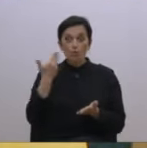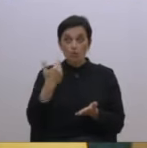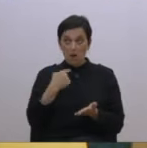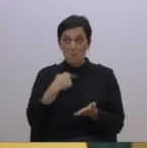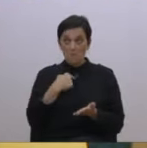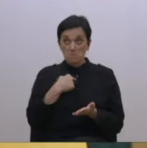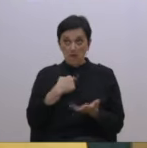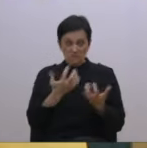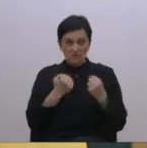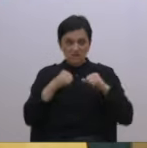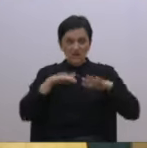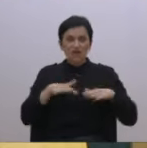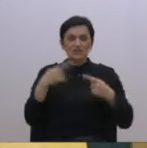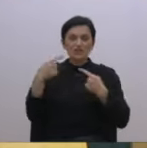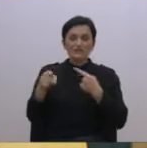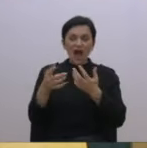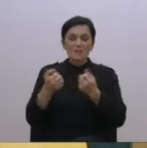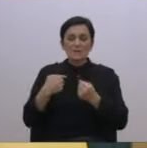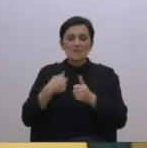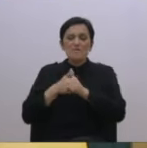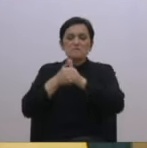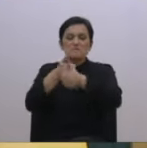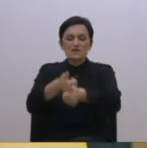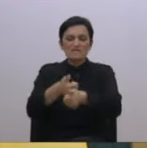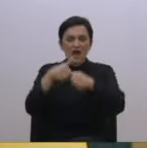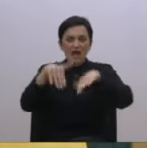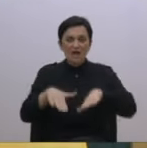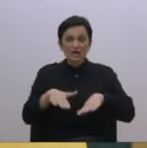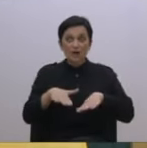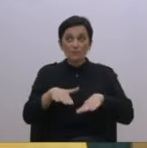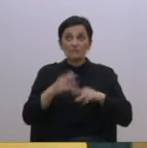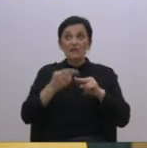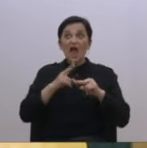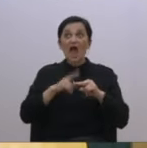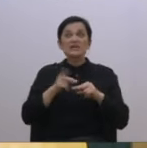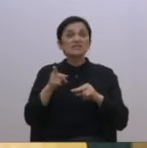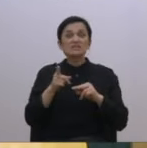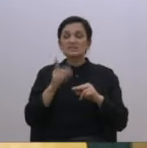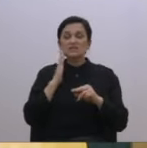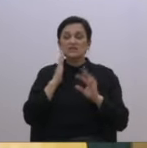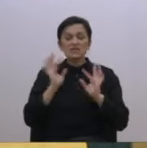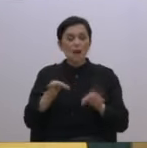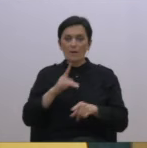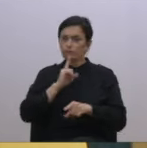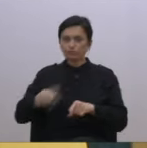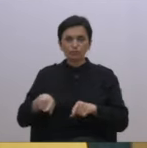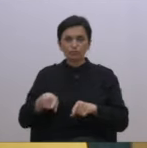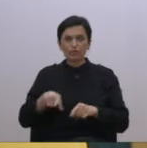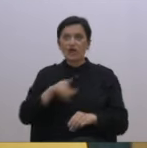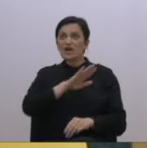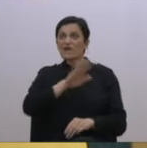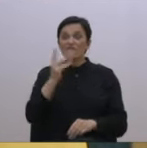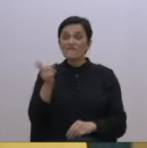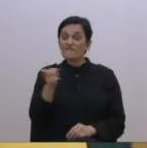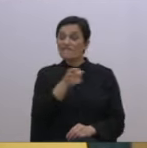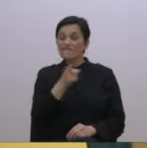მიმიღია ეს გადაწყვეტილება, სხვა მიიღო და მე უბრალოდ მივყვები ამ გადაწყვეტილებაში. ეს გამართლება ვერ იქნება ვერცერთ შემთხვევაში. ვერცერთ